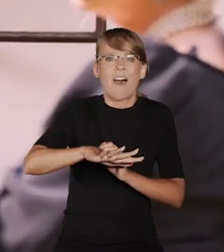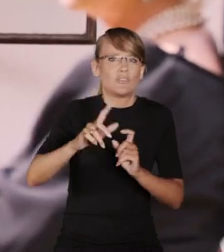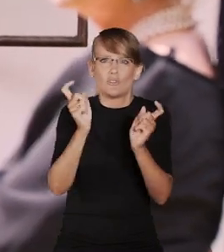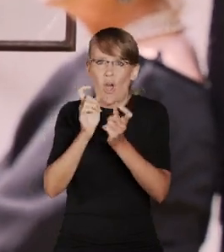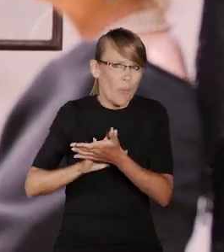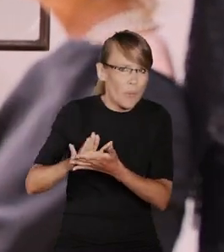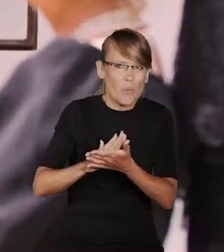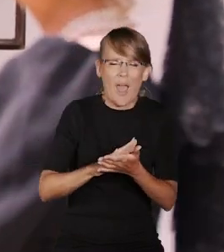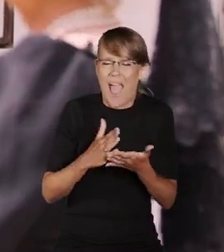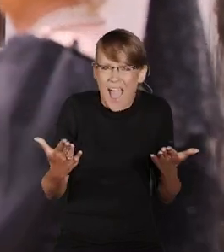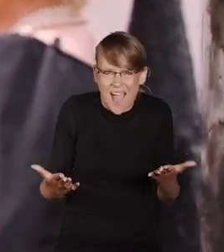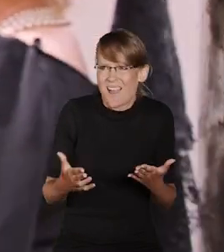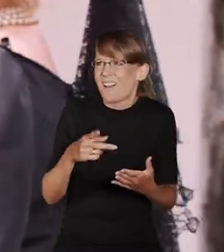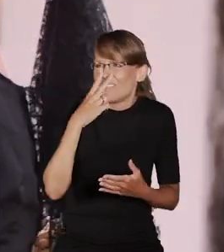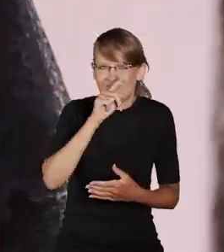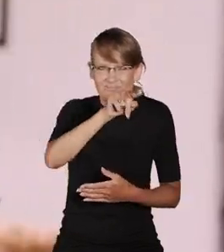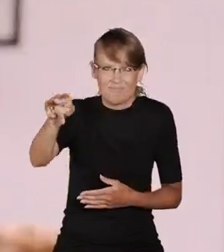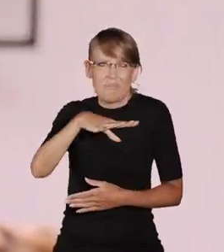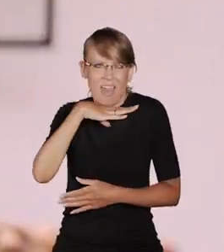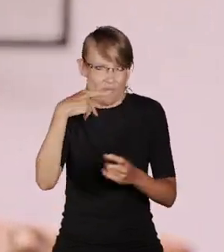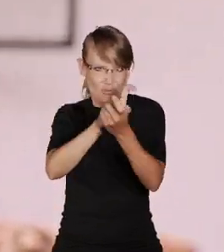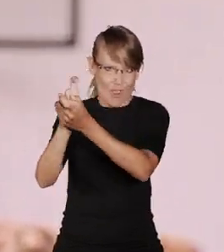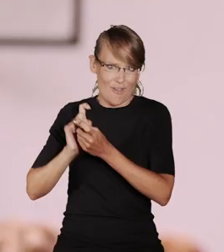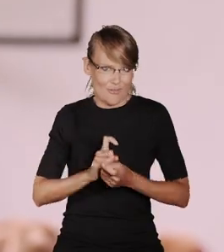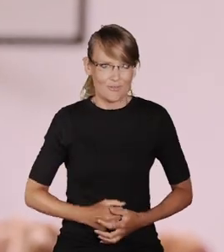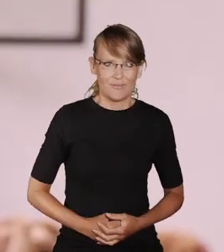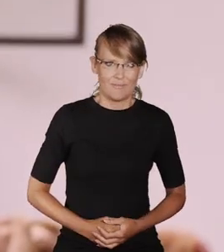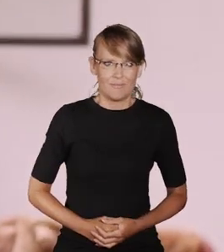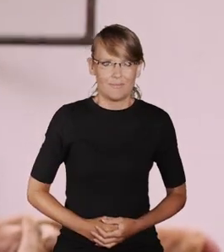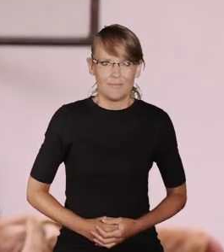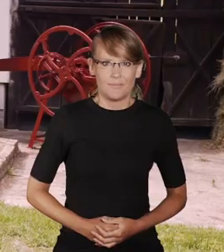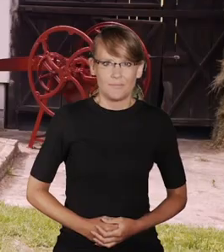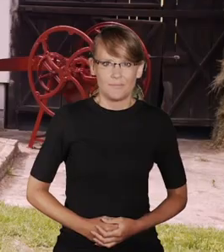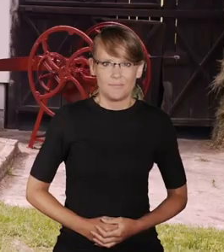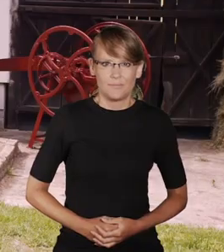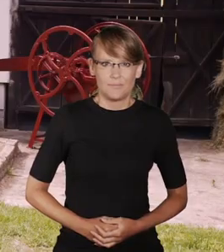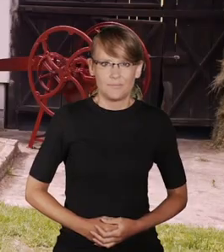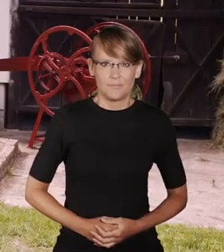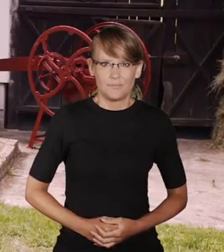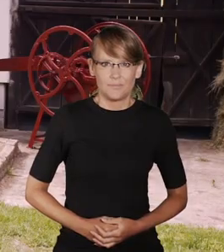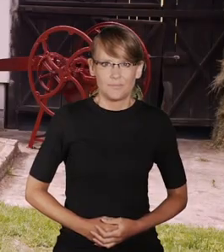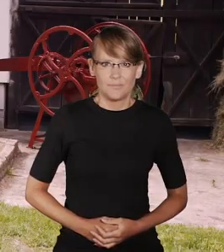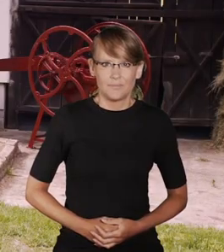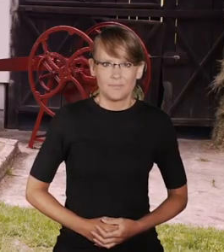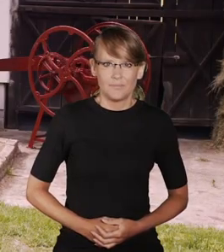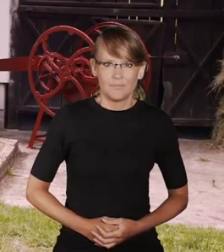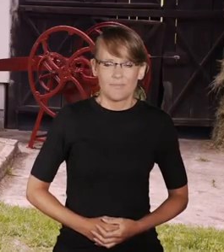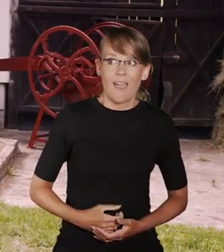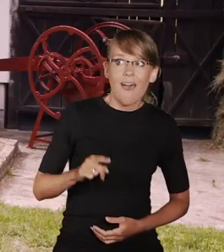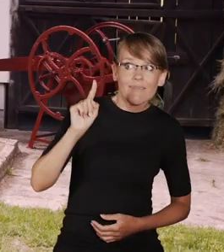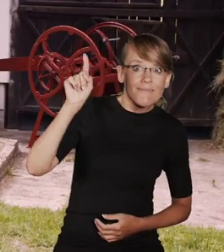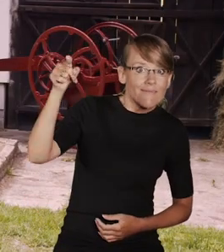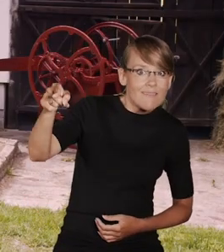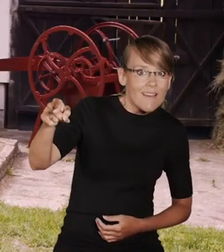przyjmie. Żyjemy tu za przeproszeniem jak jakie pająki. No nie mówię to, żebyśmy siedzieli na odludziu, ale